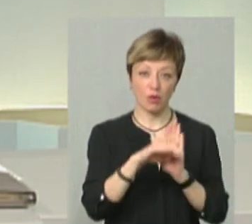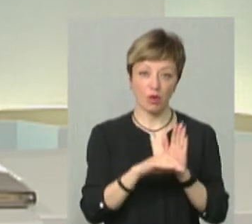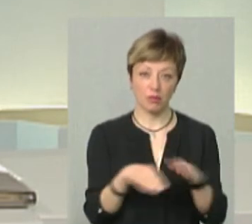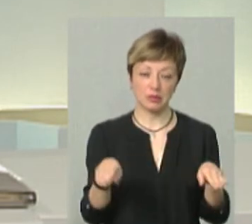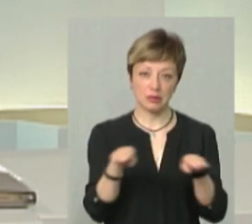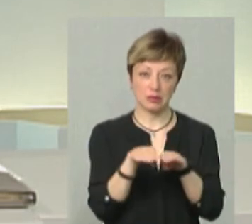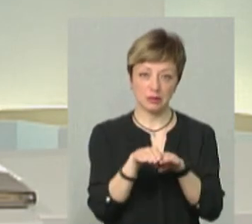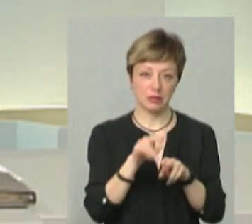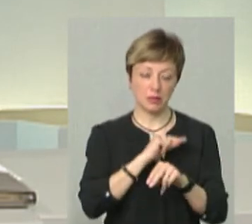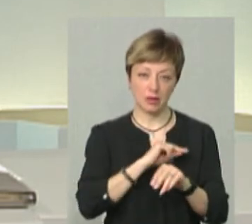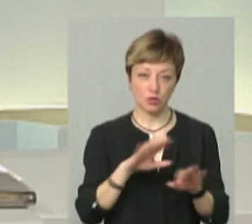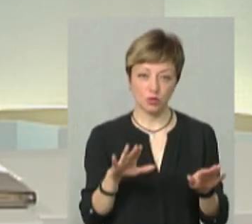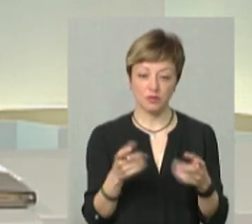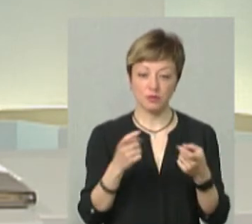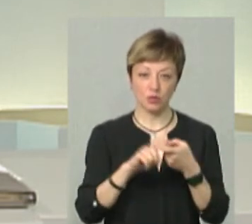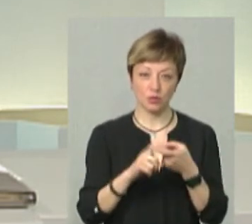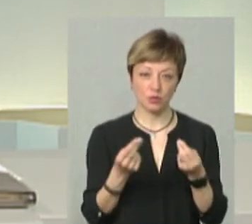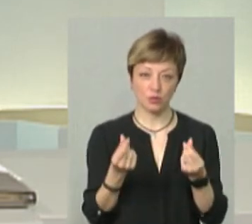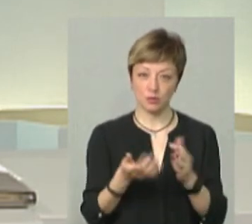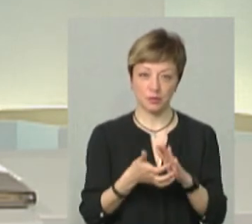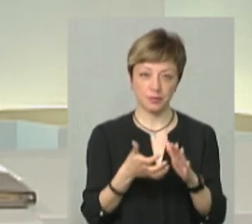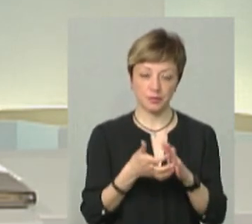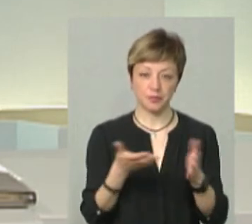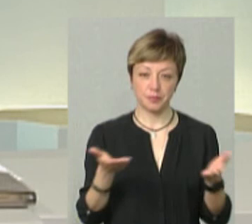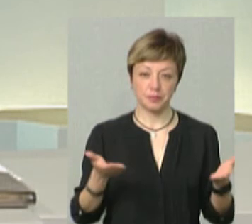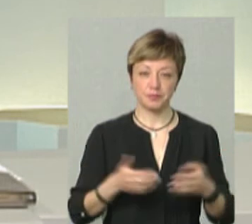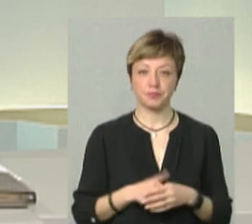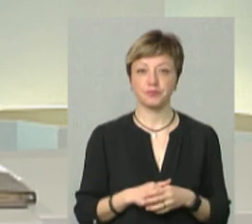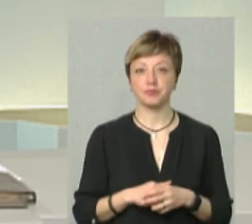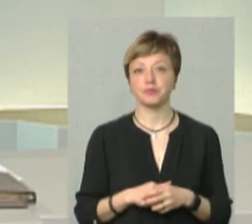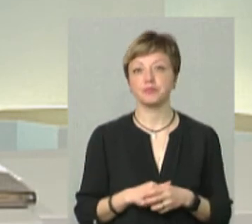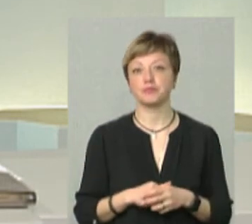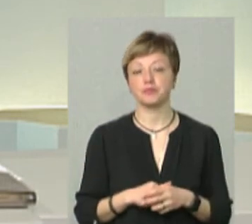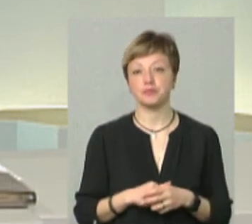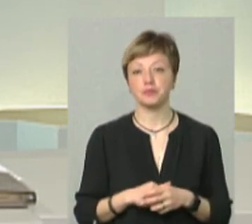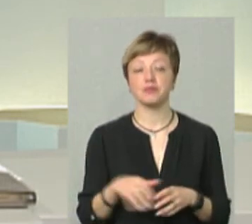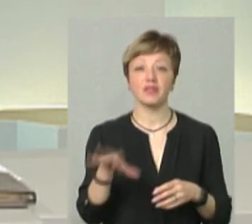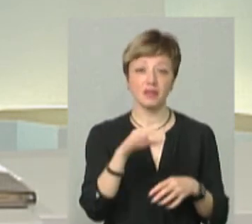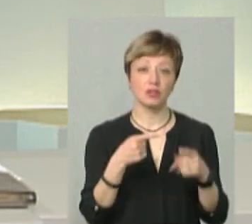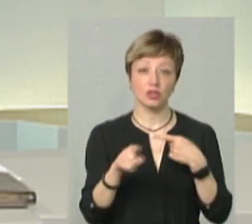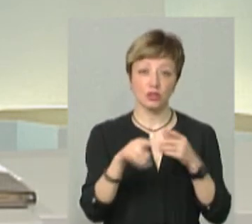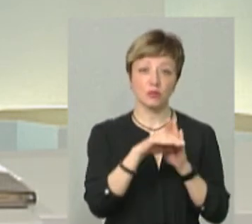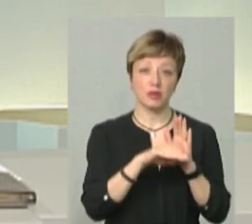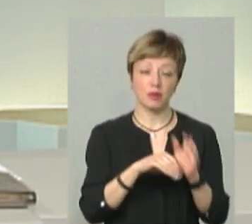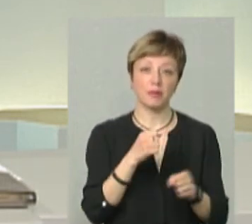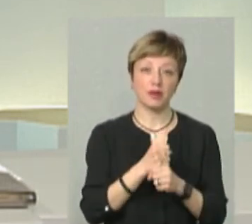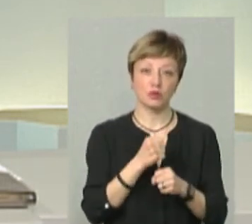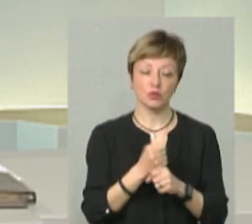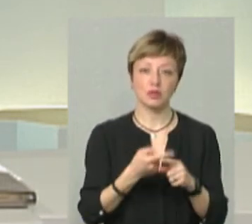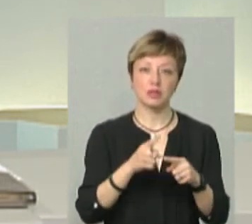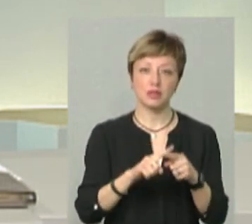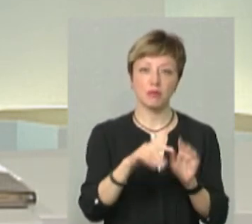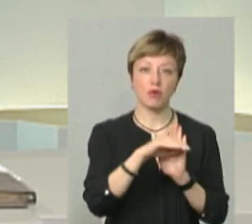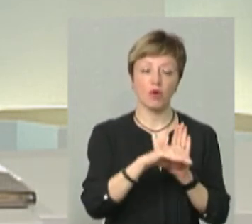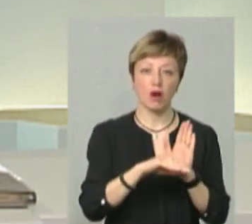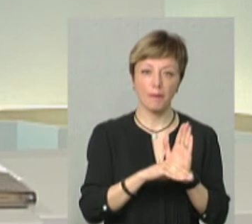суті, на сьогоднішній день не працює, тому що якби нема фінансування на неї. А всі інші працюють. Це програма